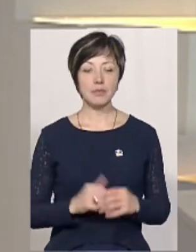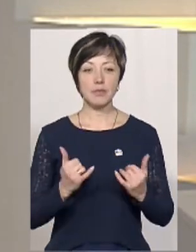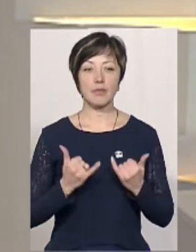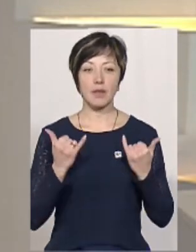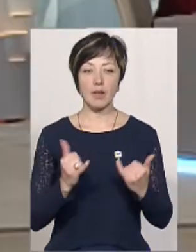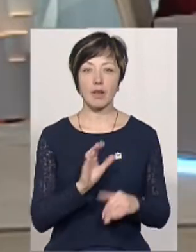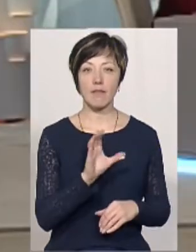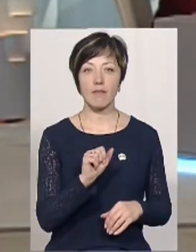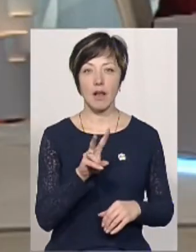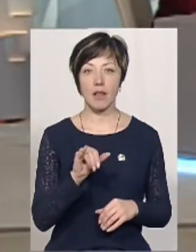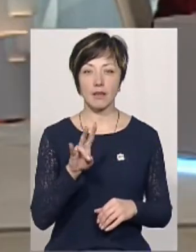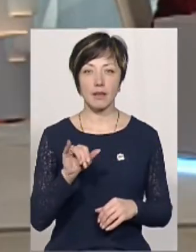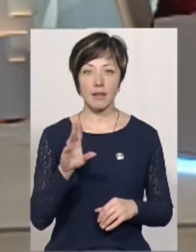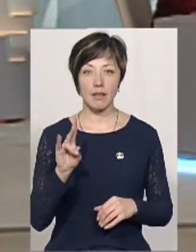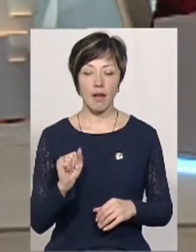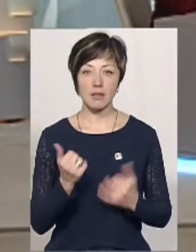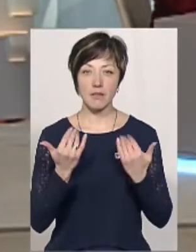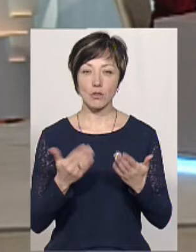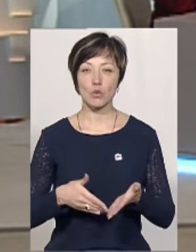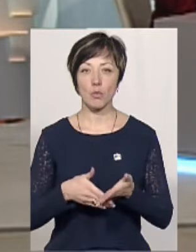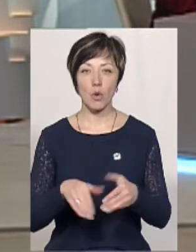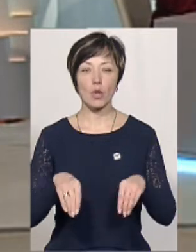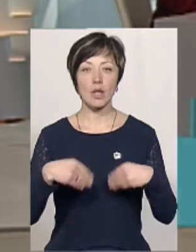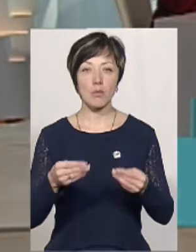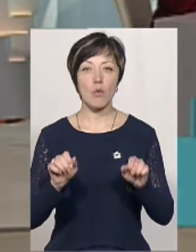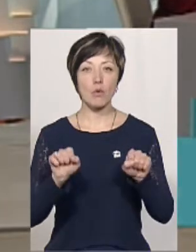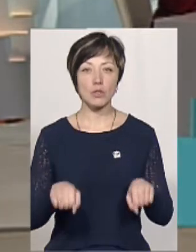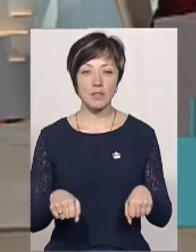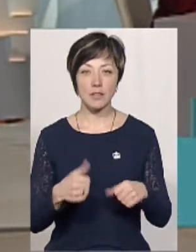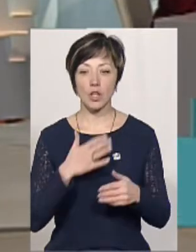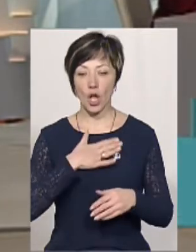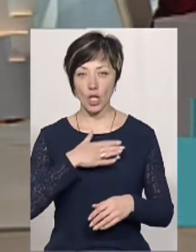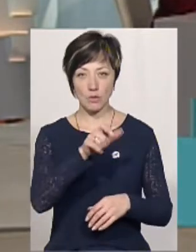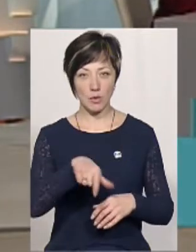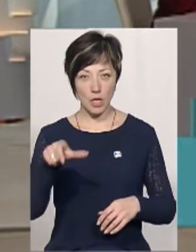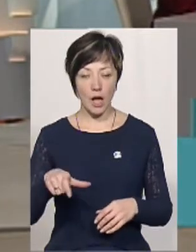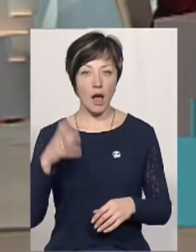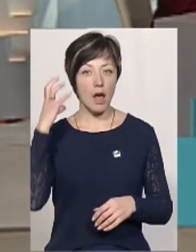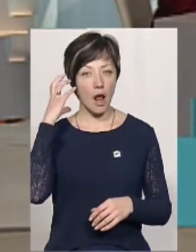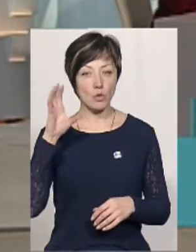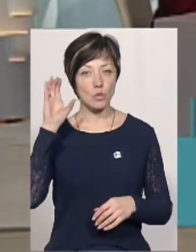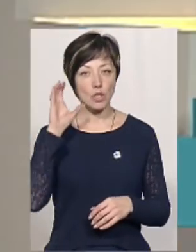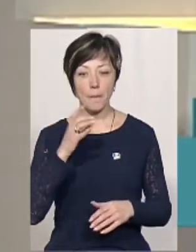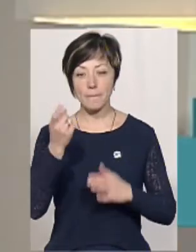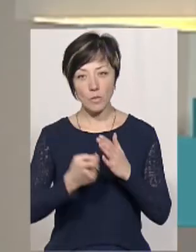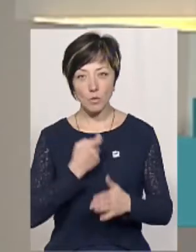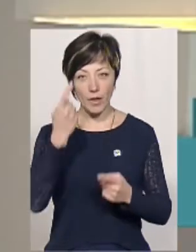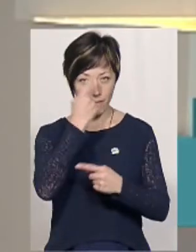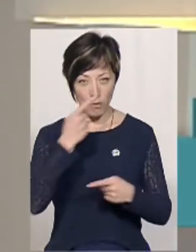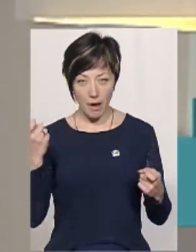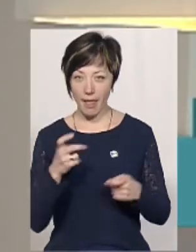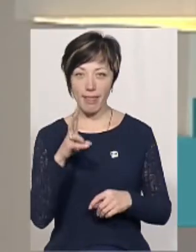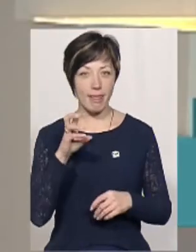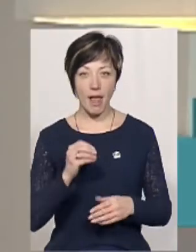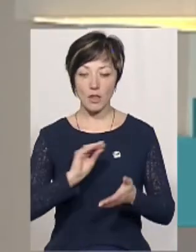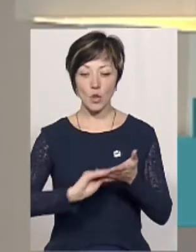Пані Валентино, з вашою допомогою надамо можливість нашим глядачам і радіослухачам почерпнути інформацію